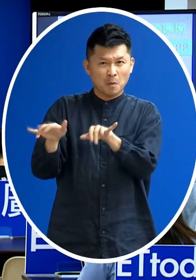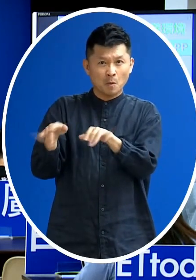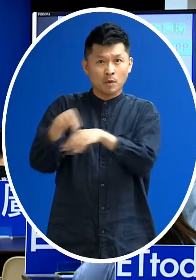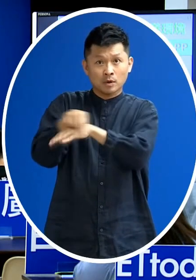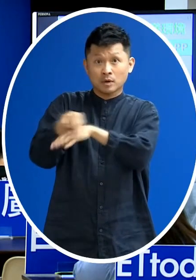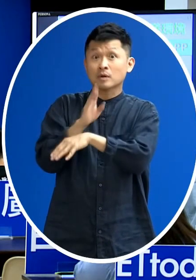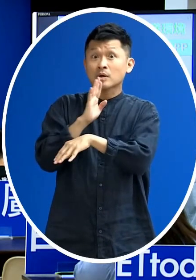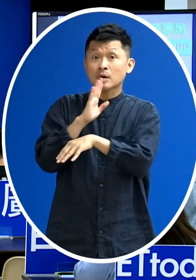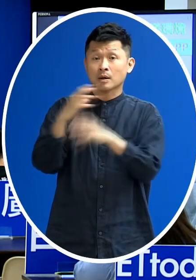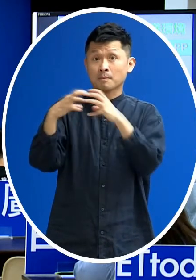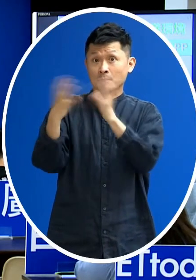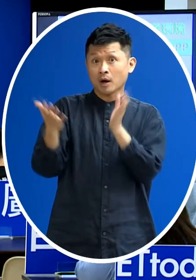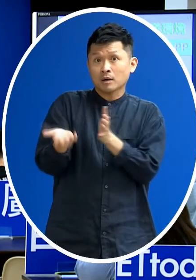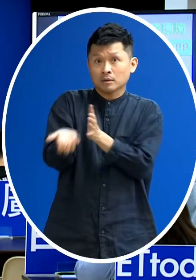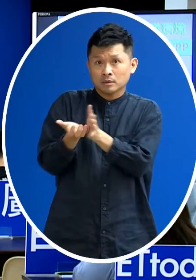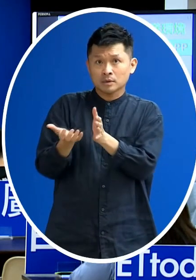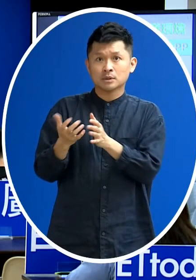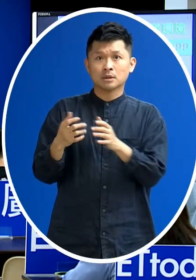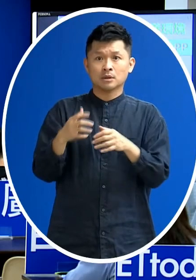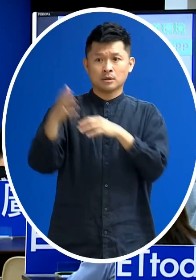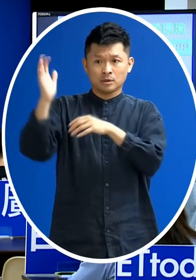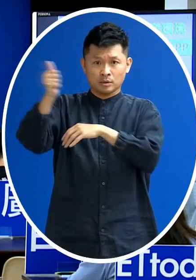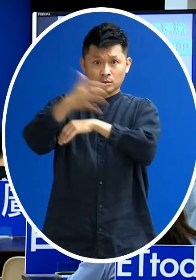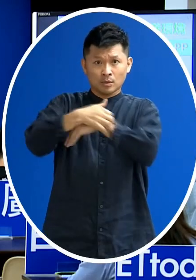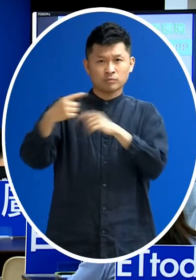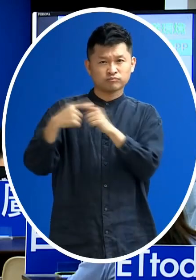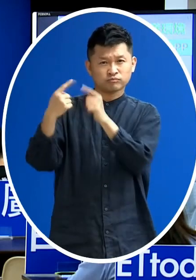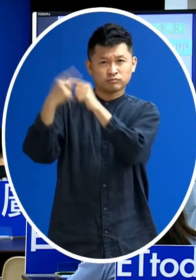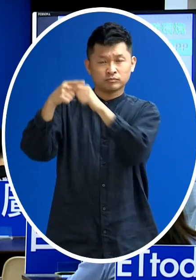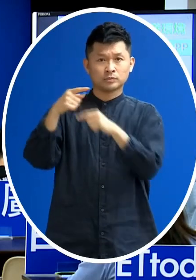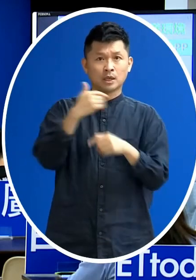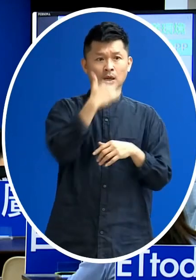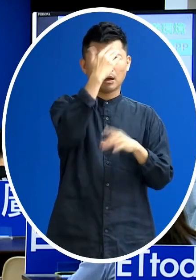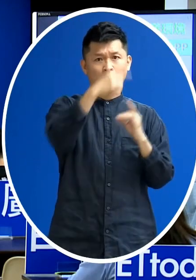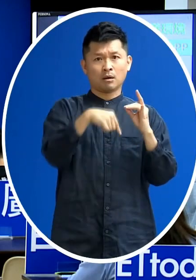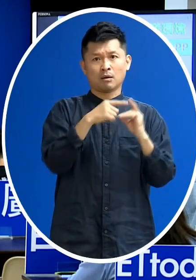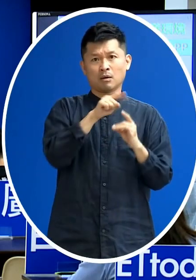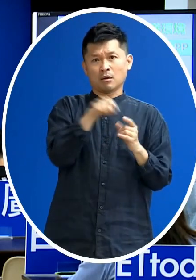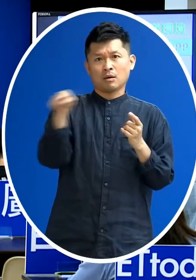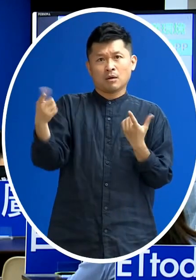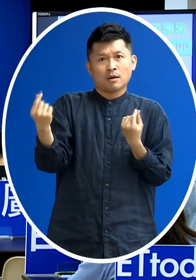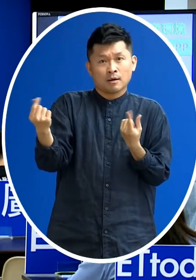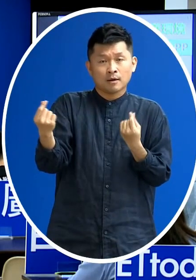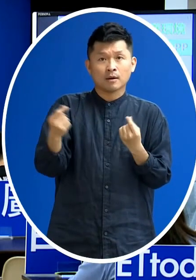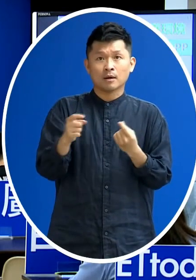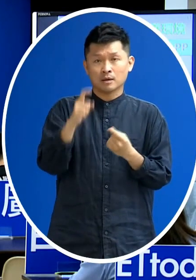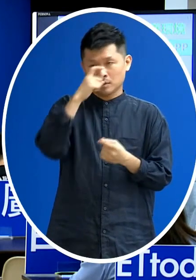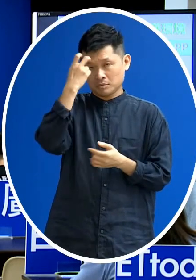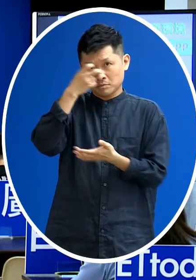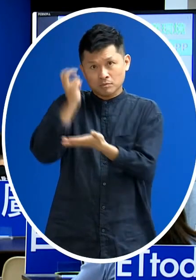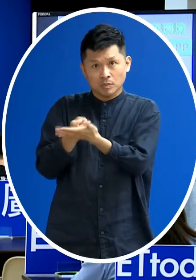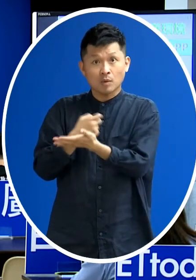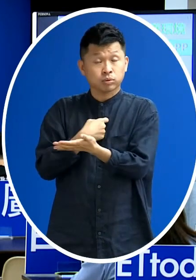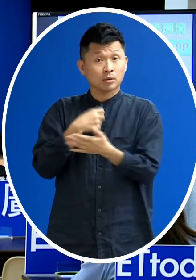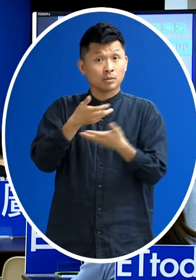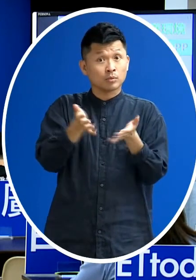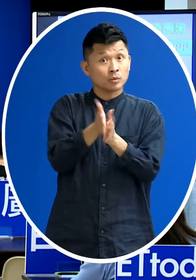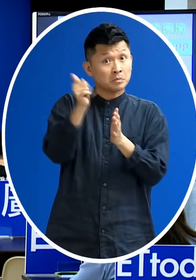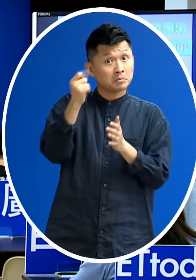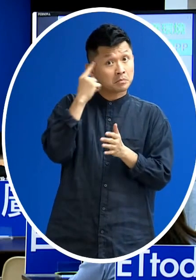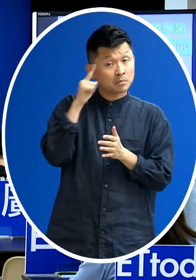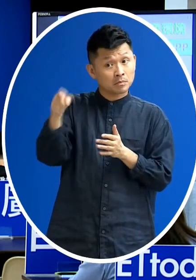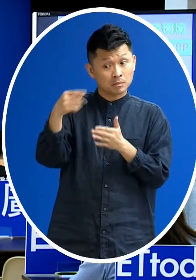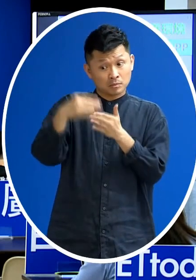资纠纷，质疑英思瑞是高登的翻版，希望卫福部好好的审查。请问部长这部分有掌握，有符合规定